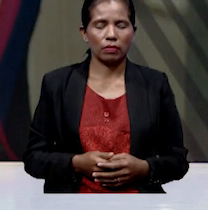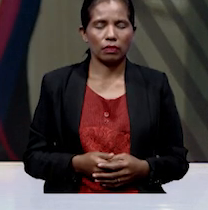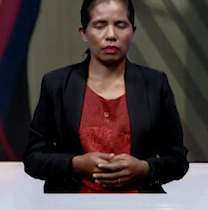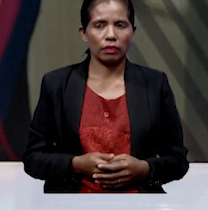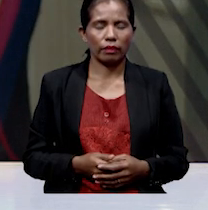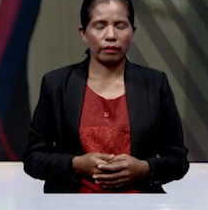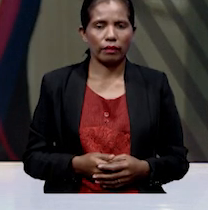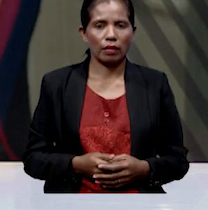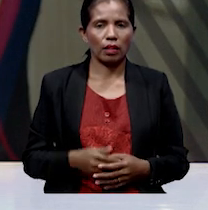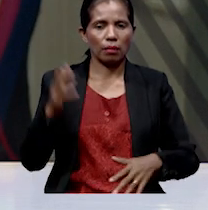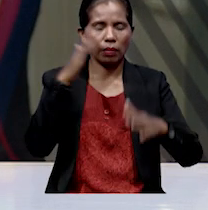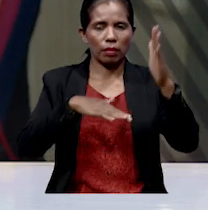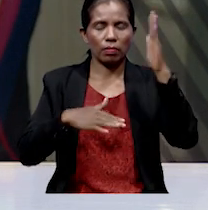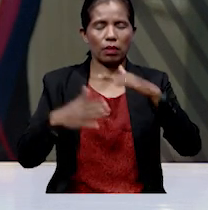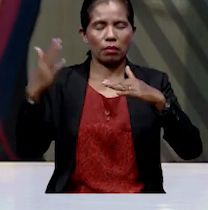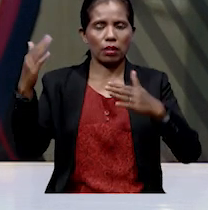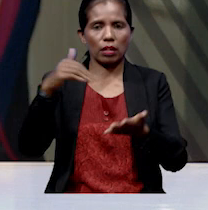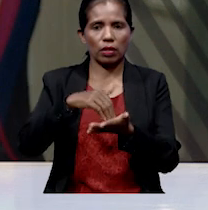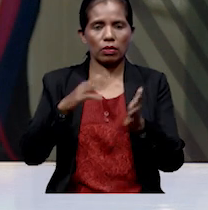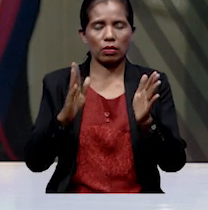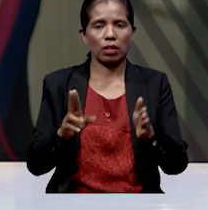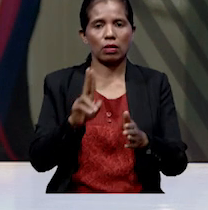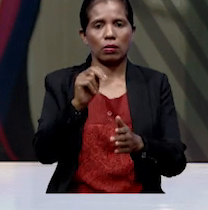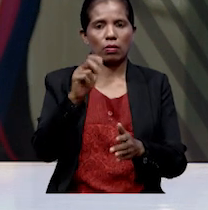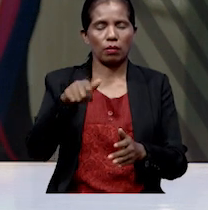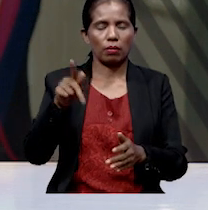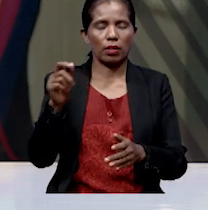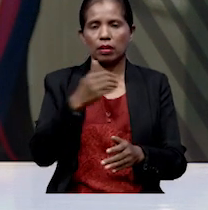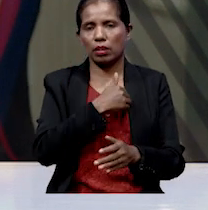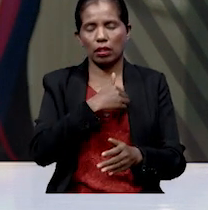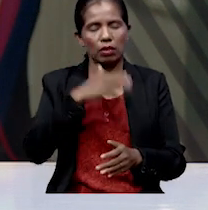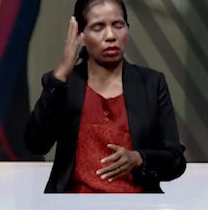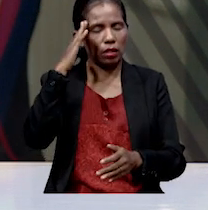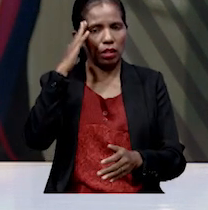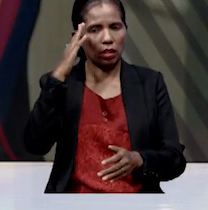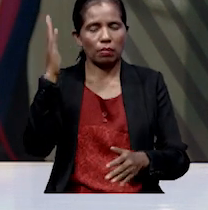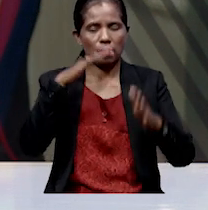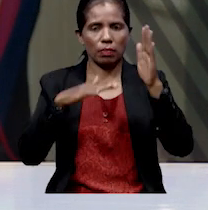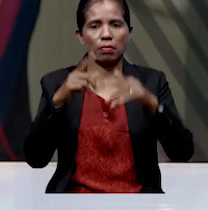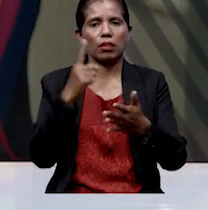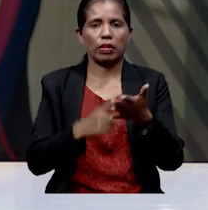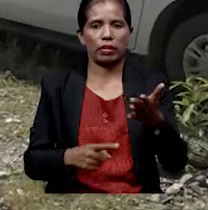Confronto entre estudante un pas y a área universidade será que tiene ni a motivo.